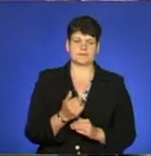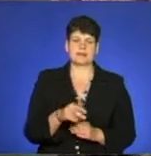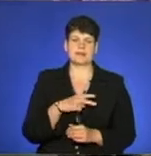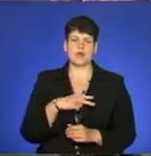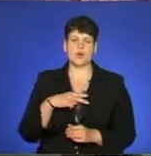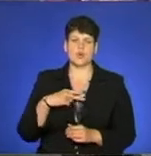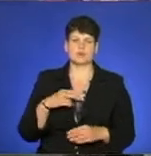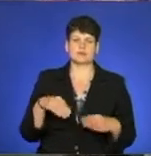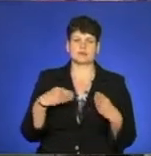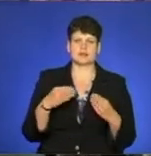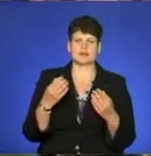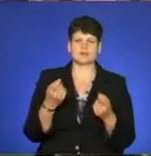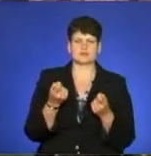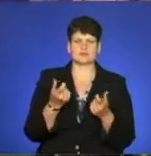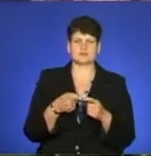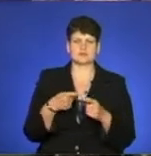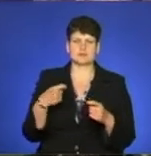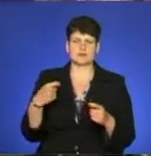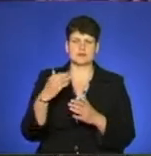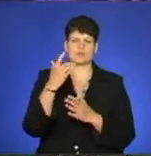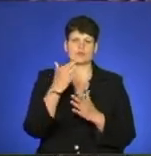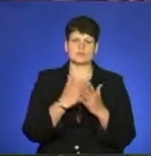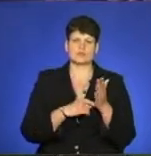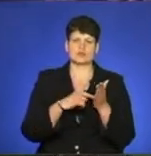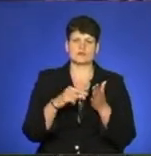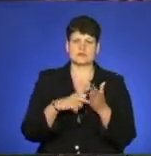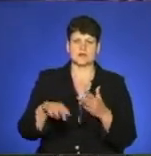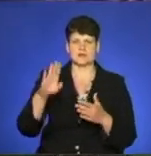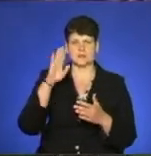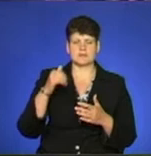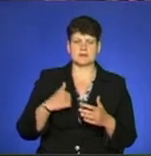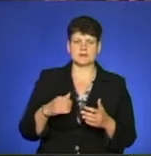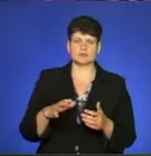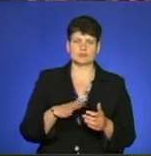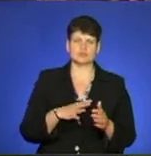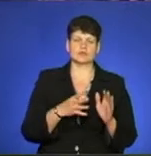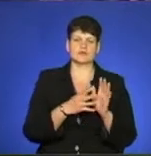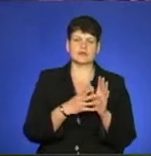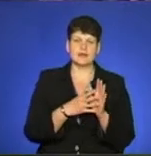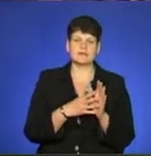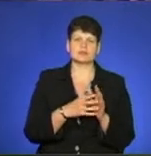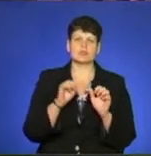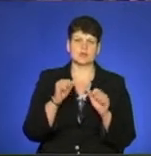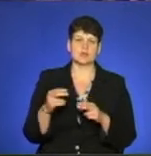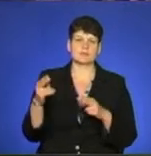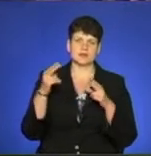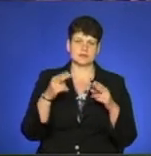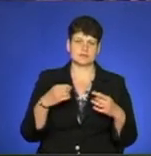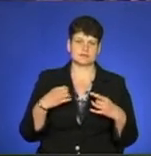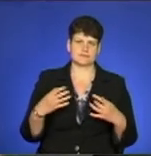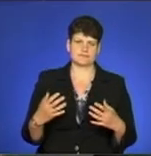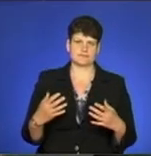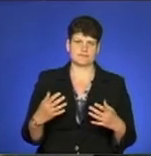бійцям вручили із чималим запізненням. Хоч у списку про відзнаки бійців було 13, лише 9 з них в силу обставин змогли приїхати на